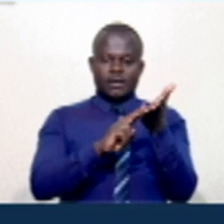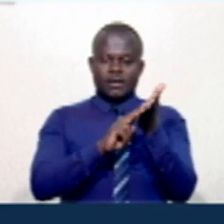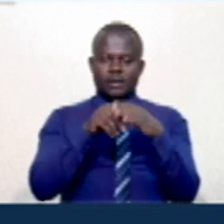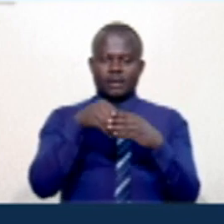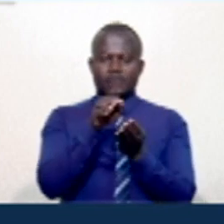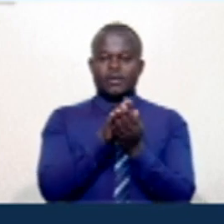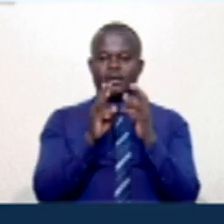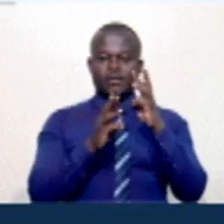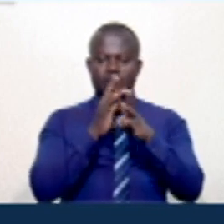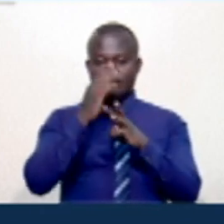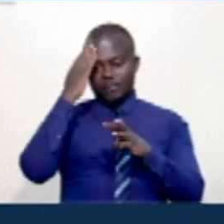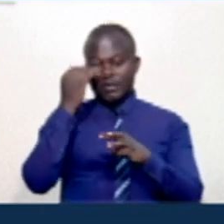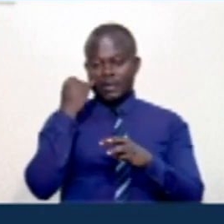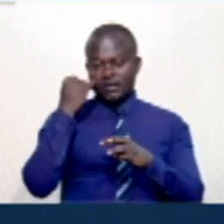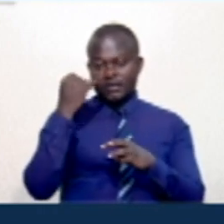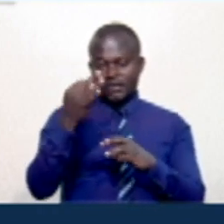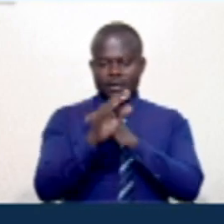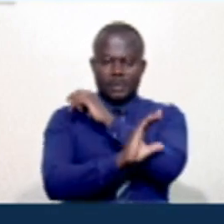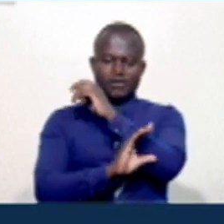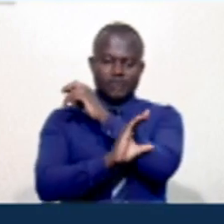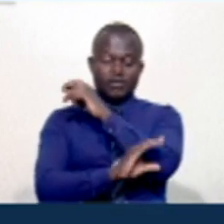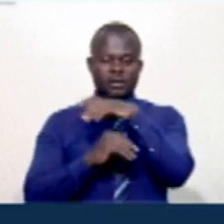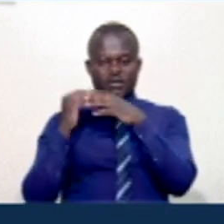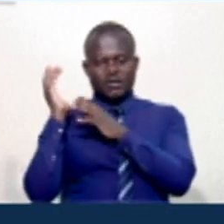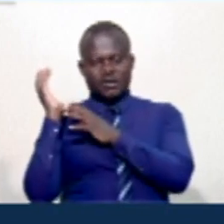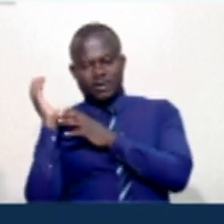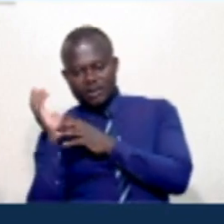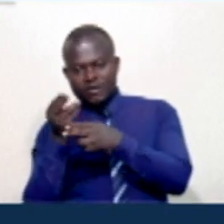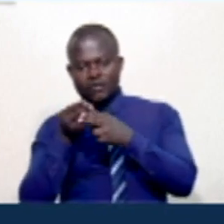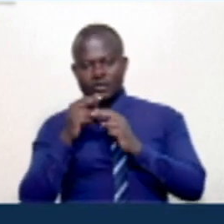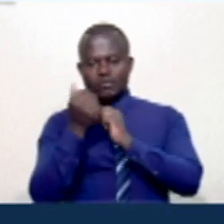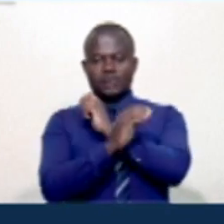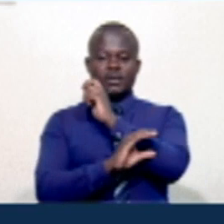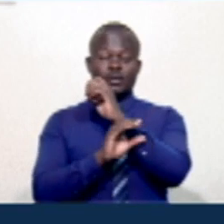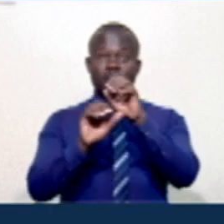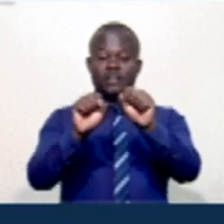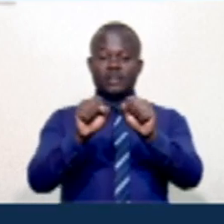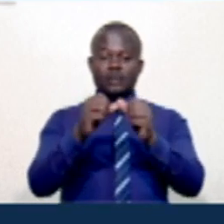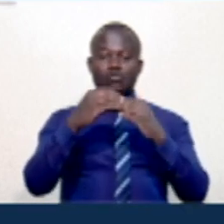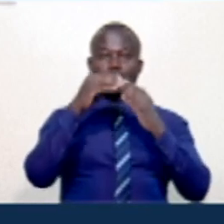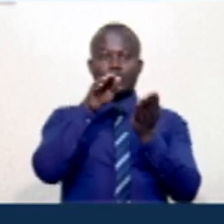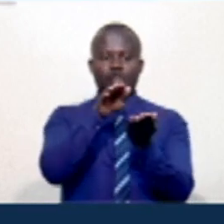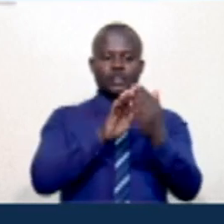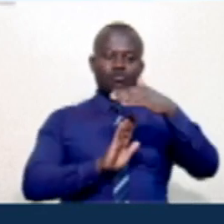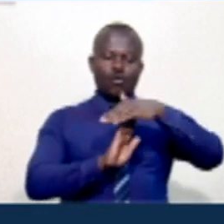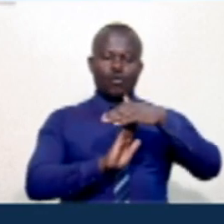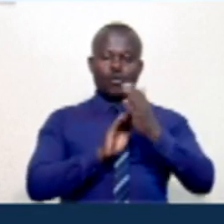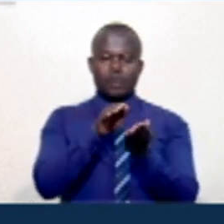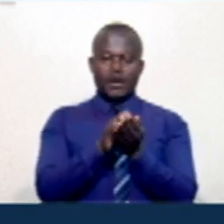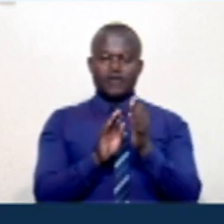Banki y'Isi mu kumenya niba igihugu kiremerewe n'inguzanyo z'amahanga cyafashe. Guverineri wa Banki Nkuru y'u Rwanda John